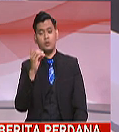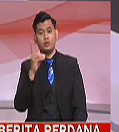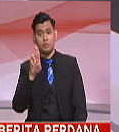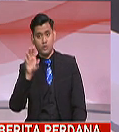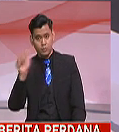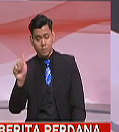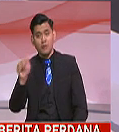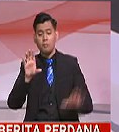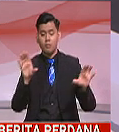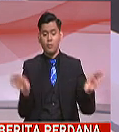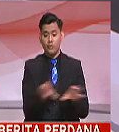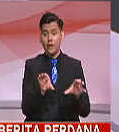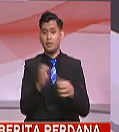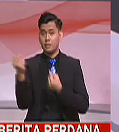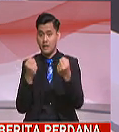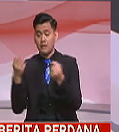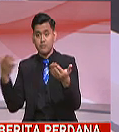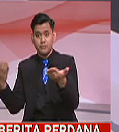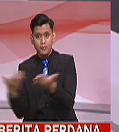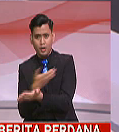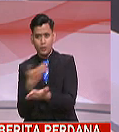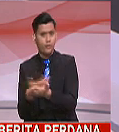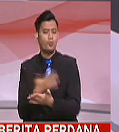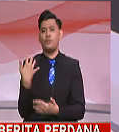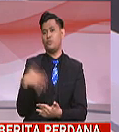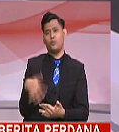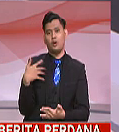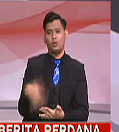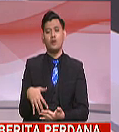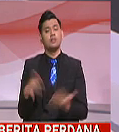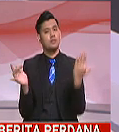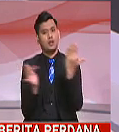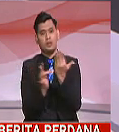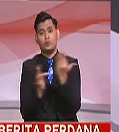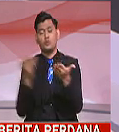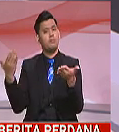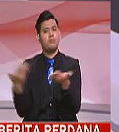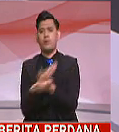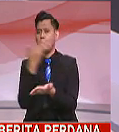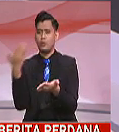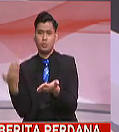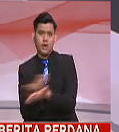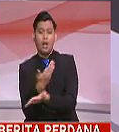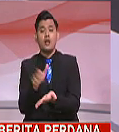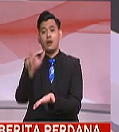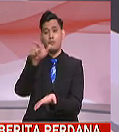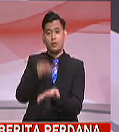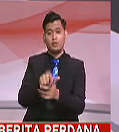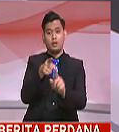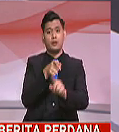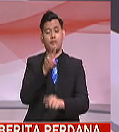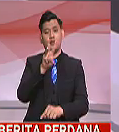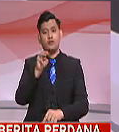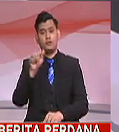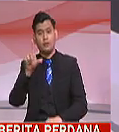pelbagai ciri-ciri baru yang menarik dan berteknologi tinggi. Vimala Kasturi Verasami yang mengikuti pratonton media Ativa di